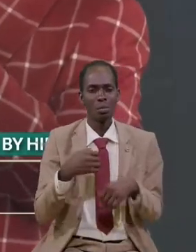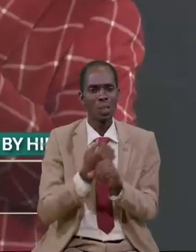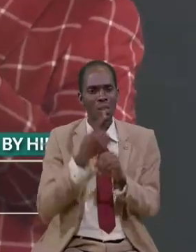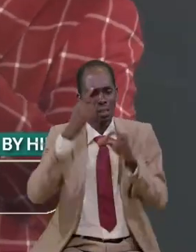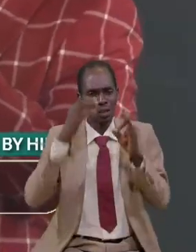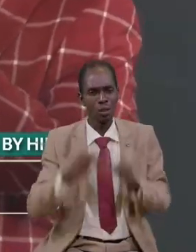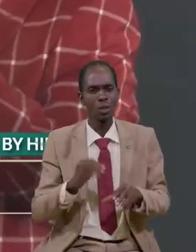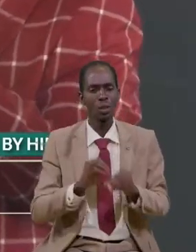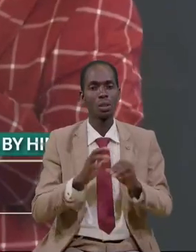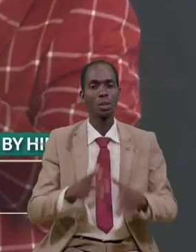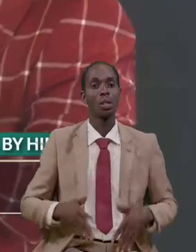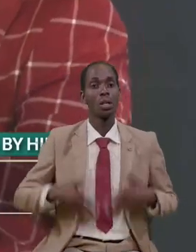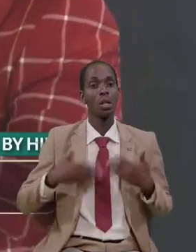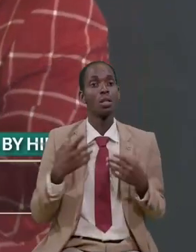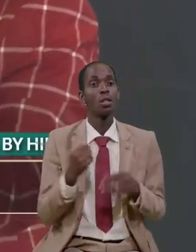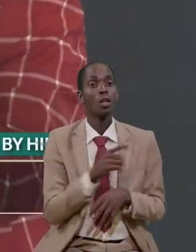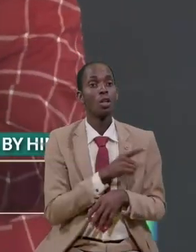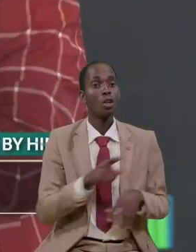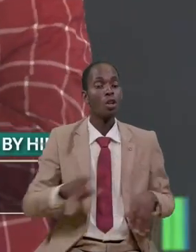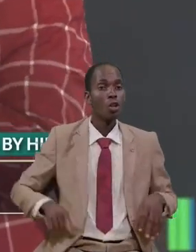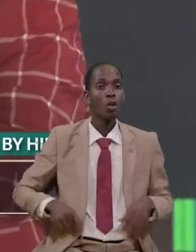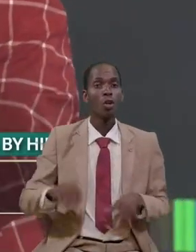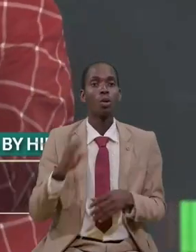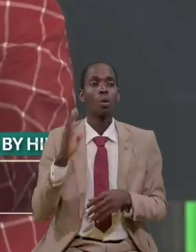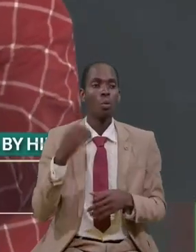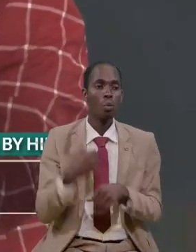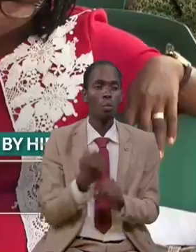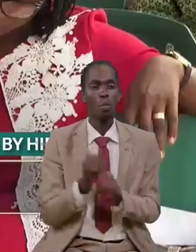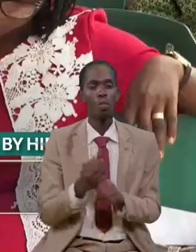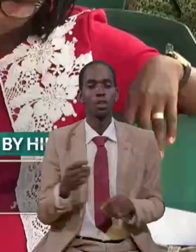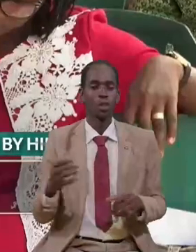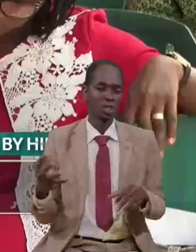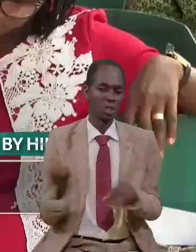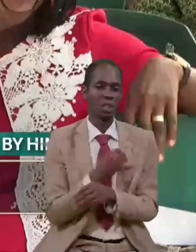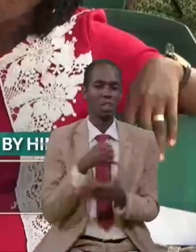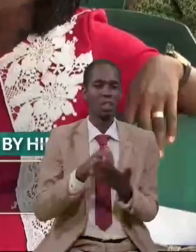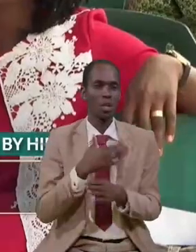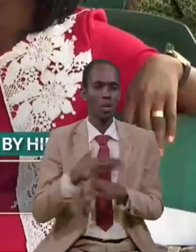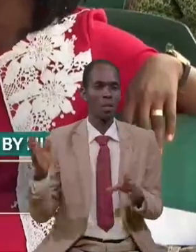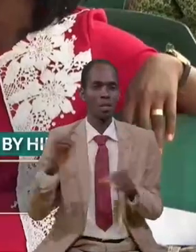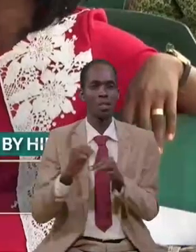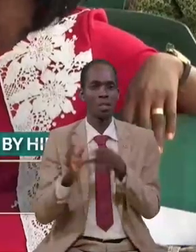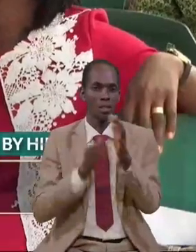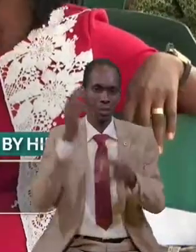vie, le Seigneur les ôte au nom de Jésus.